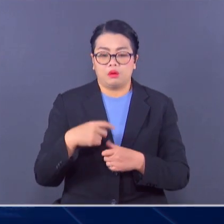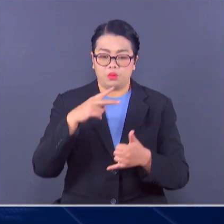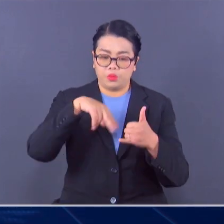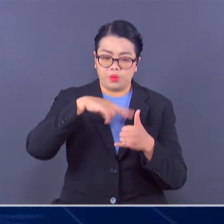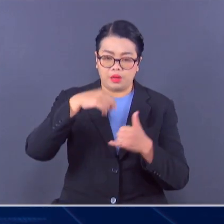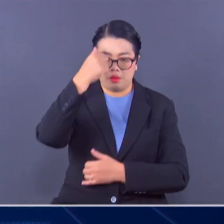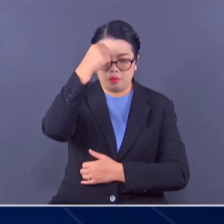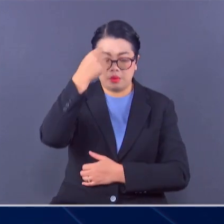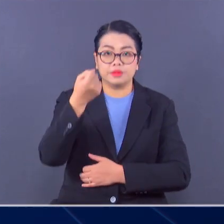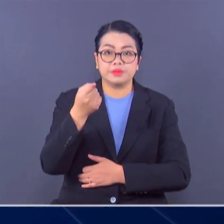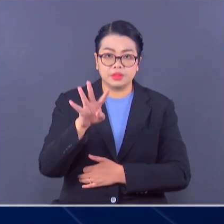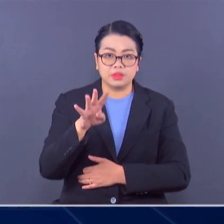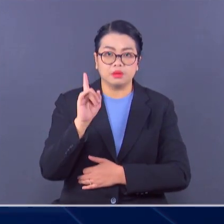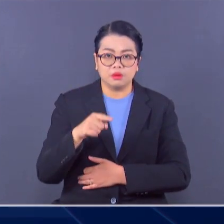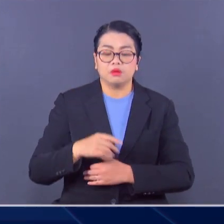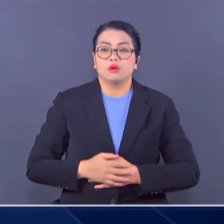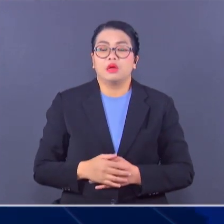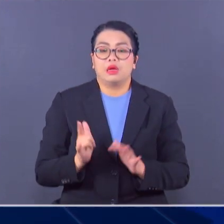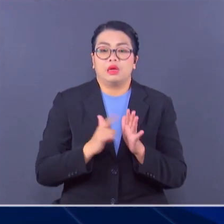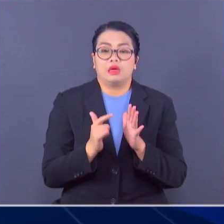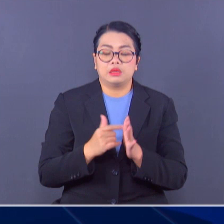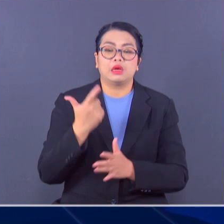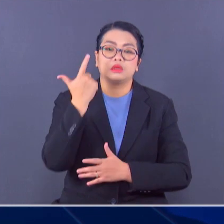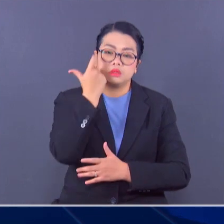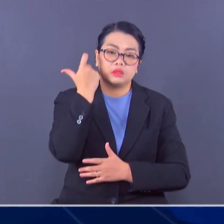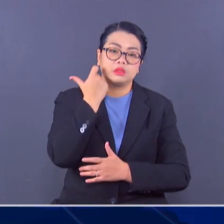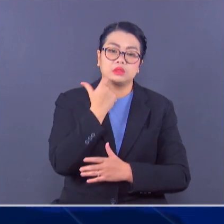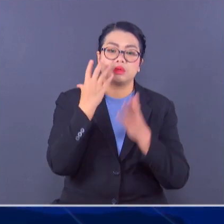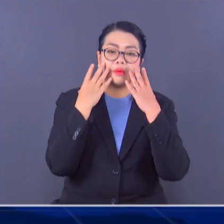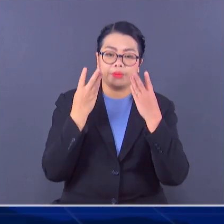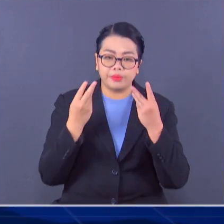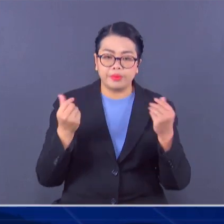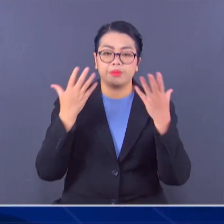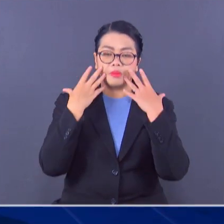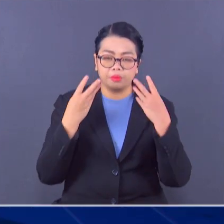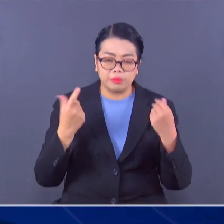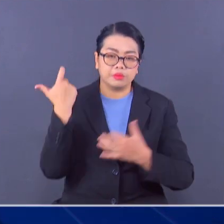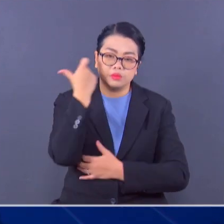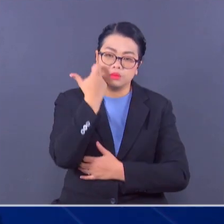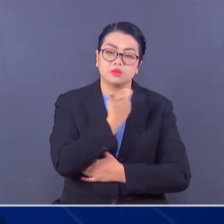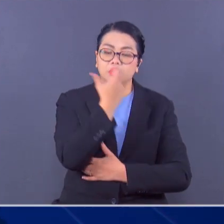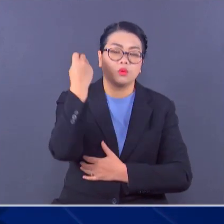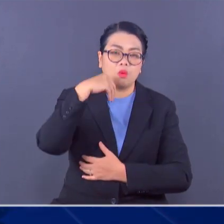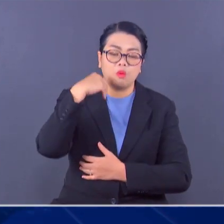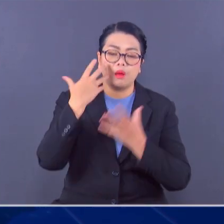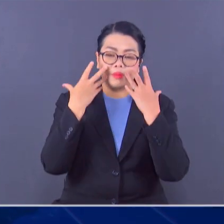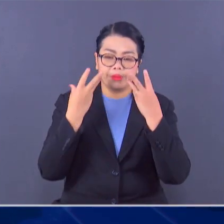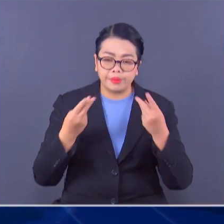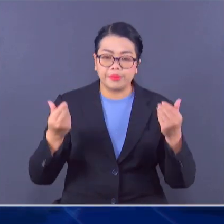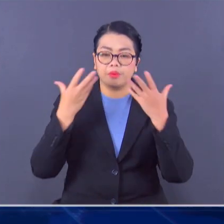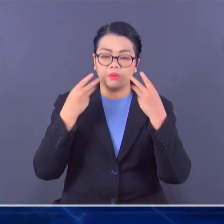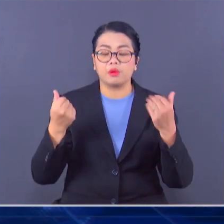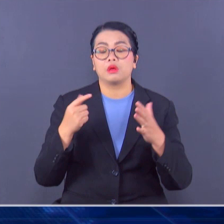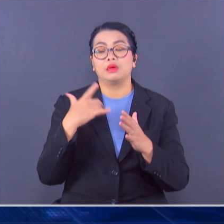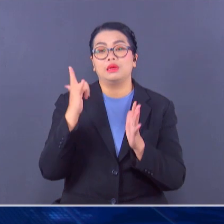วนนะฮะวิธีการรัษาคือต้องให้ยาต้องฉีดยาเข้าไปสลายฟลเลอร์ทุกวนครัรวมแล